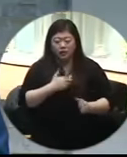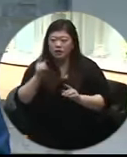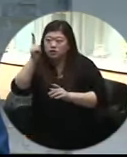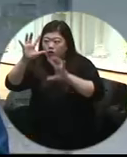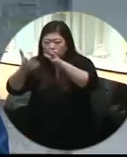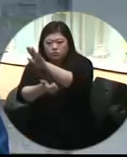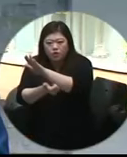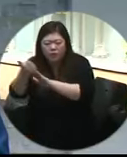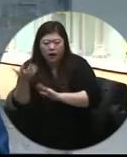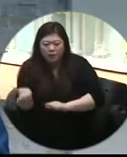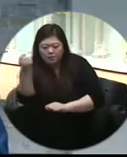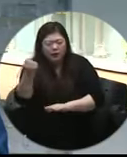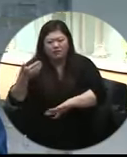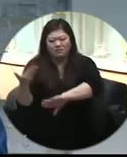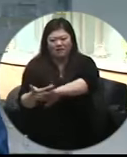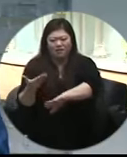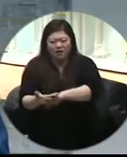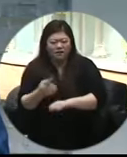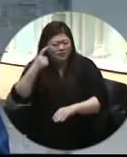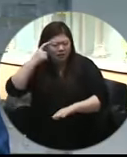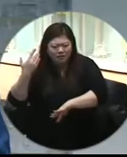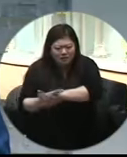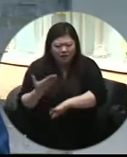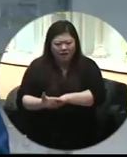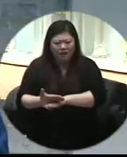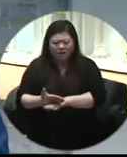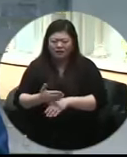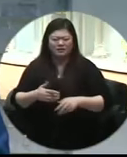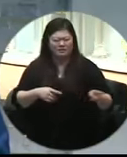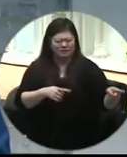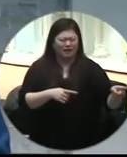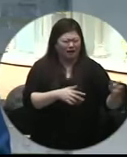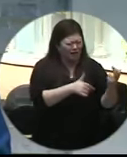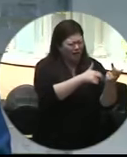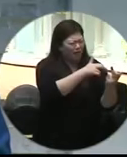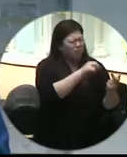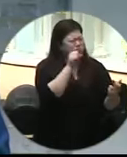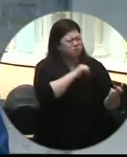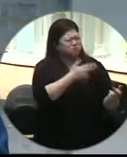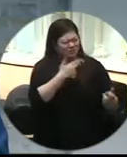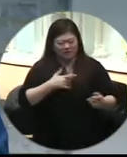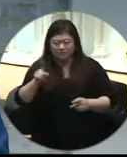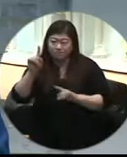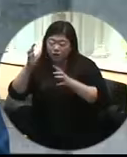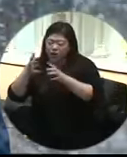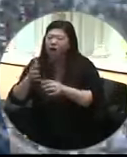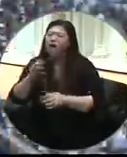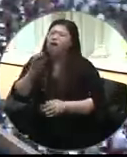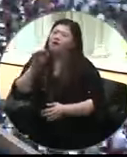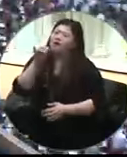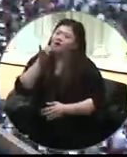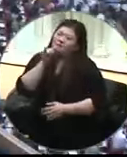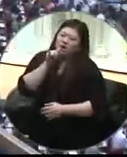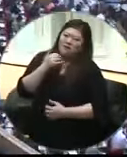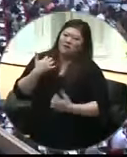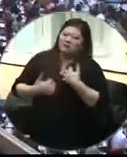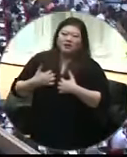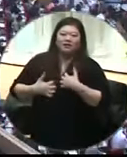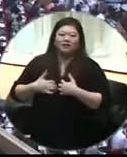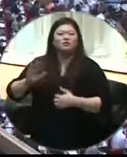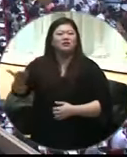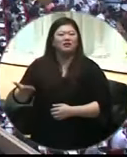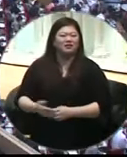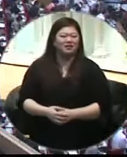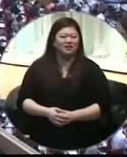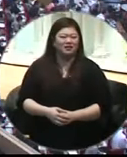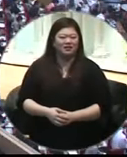가치관이 다르기 때문에, 관심이 다르기 때문에, 재미가 다르기 때문에, 기쁨이 다르기 때문에 달라요.